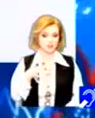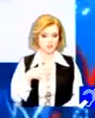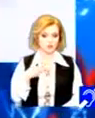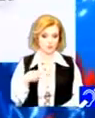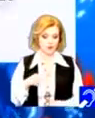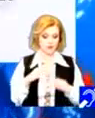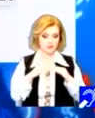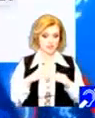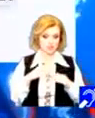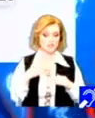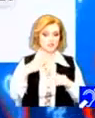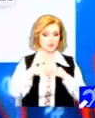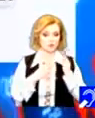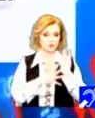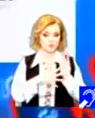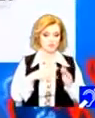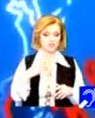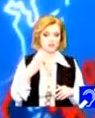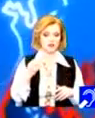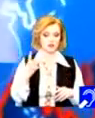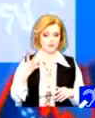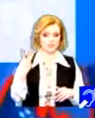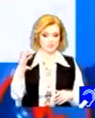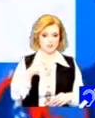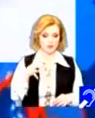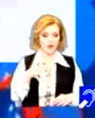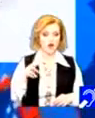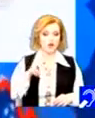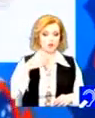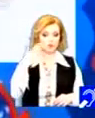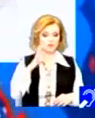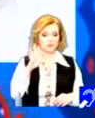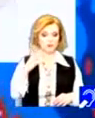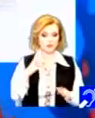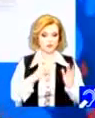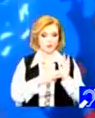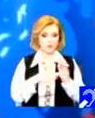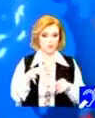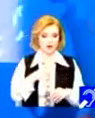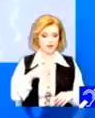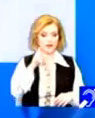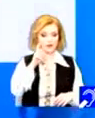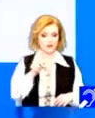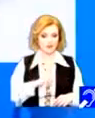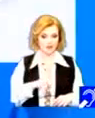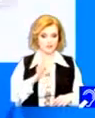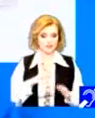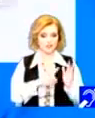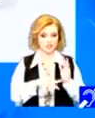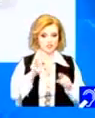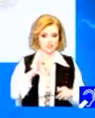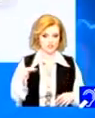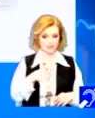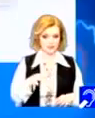europeană descrește la 19,43 lei de bani. Leul românesc se va cota la 4 lei și 0,8 bani, iar hrivna ucraineană va avea